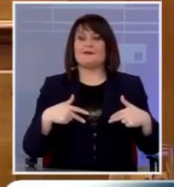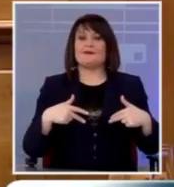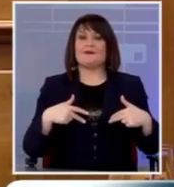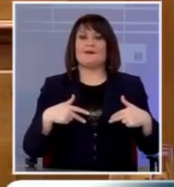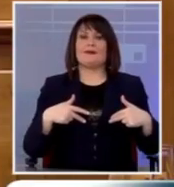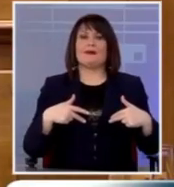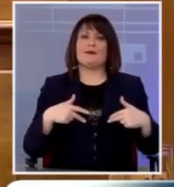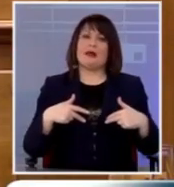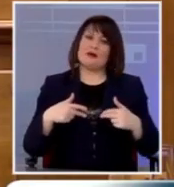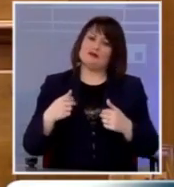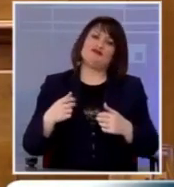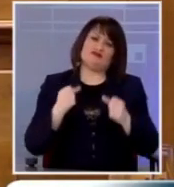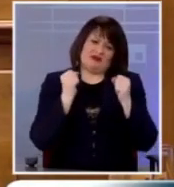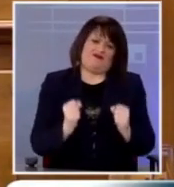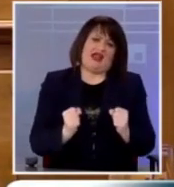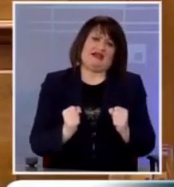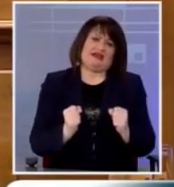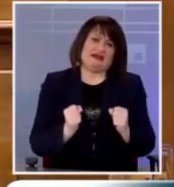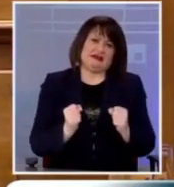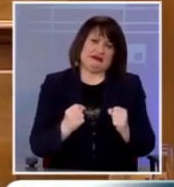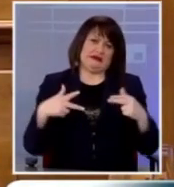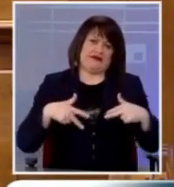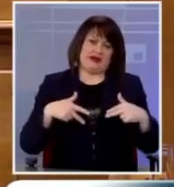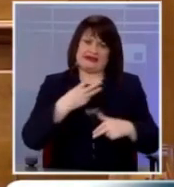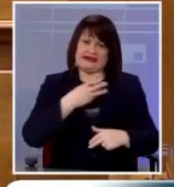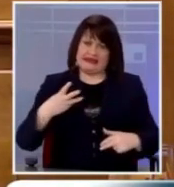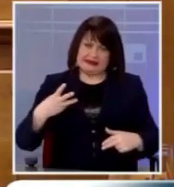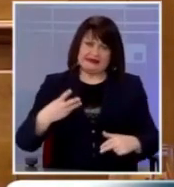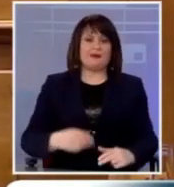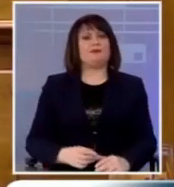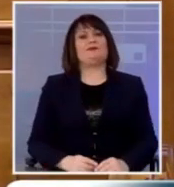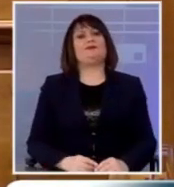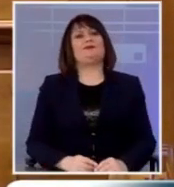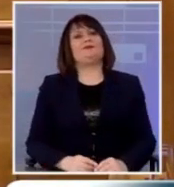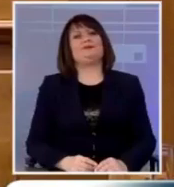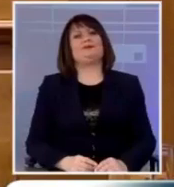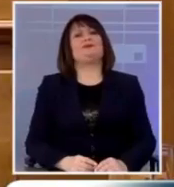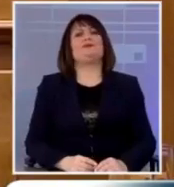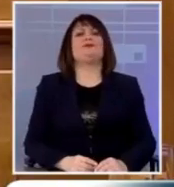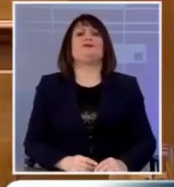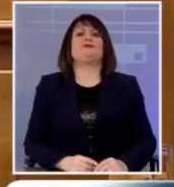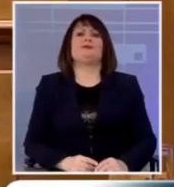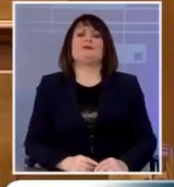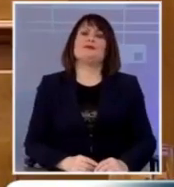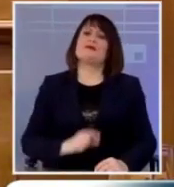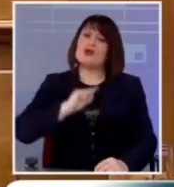κορμό το ΣΥΡΙΖΑ είναι μια κυβέρνηση, όπως γράφηκε, ζώντοτε και